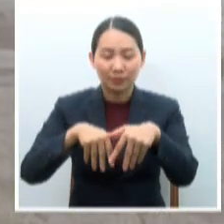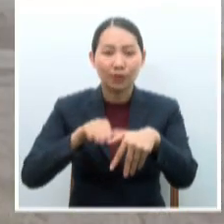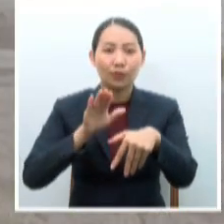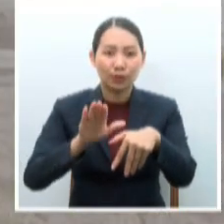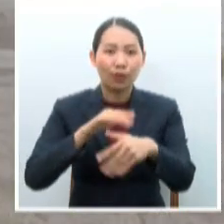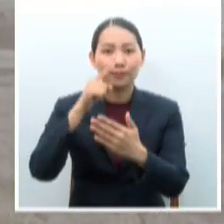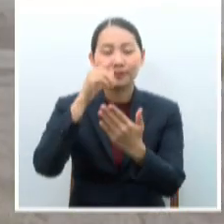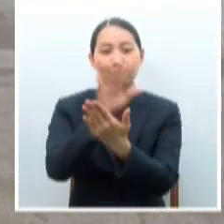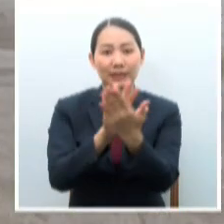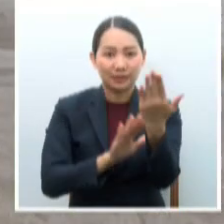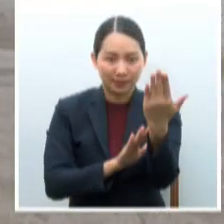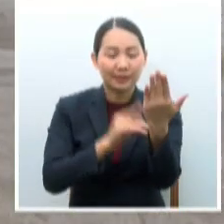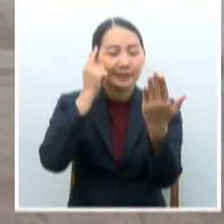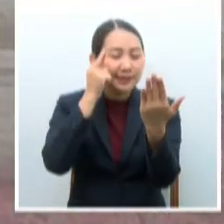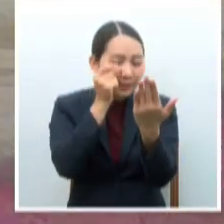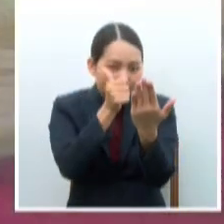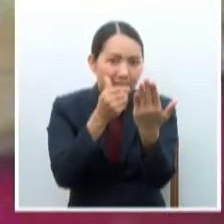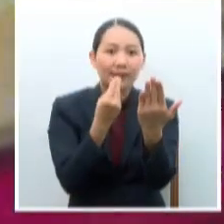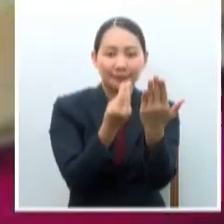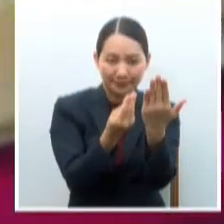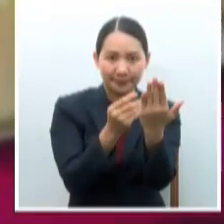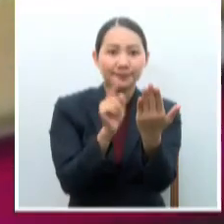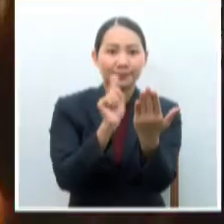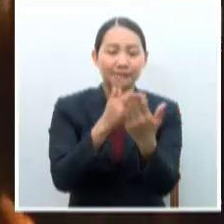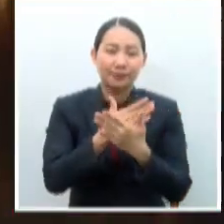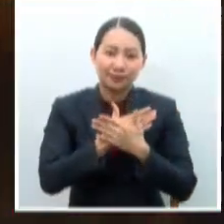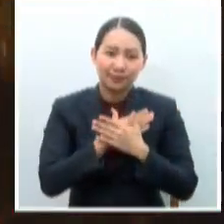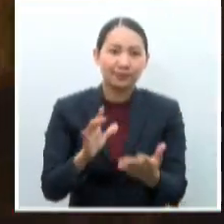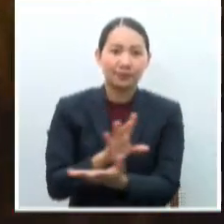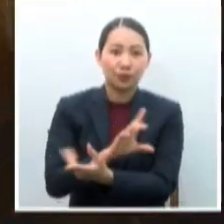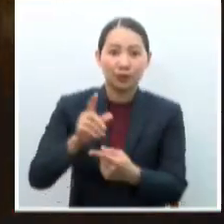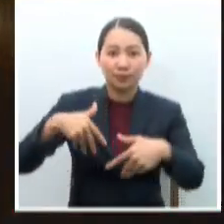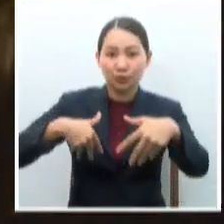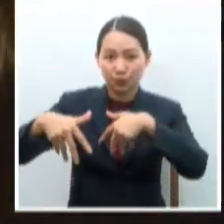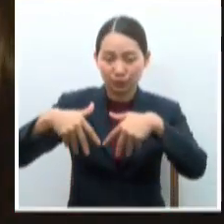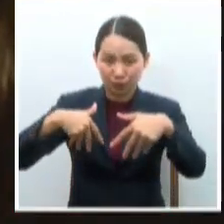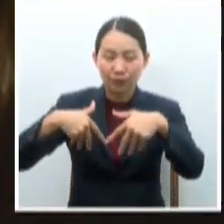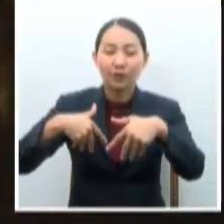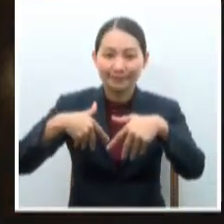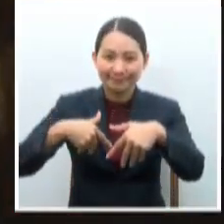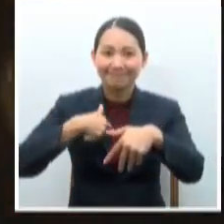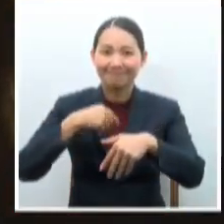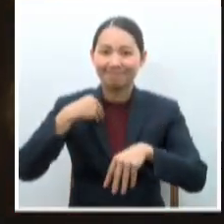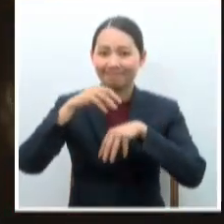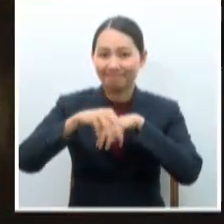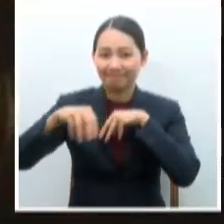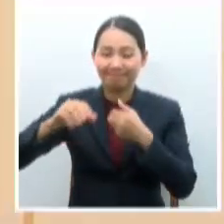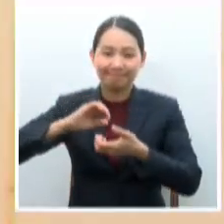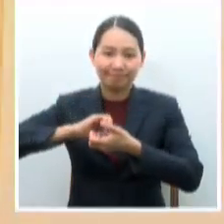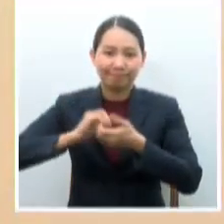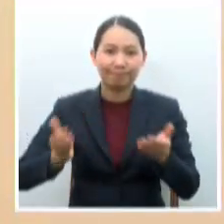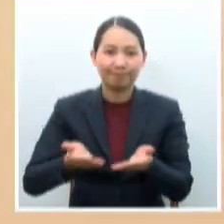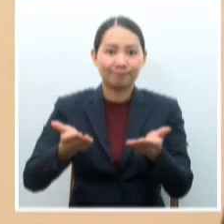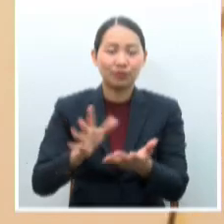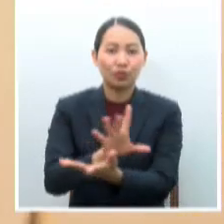ชาติของเรามีความรักต่อวัฒนธรรมท้องถิ่นสร้างเครือข่ายการอนุรักษ์ศิลปวัฒนธรรมของท้องถิ่น